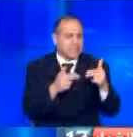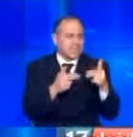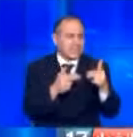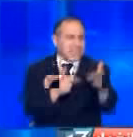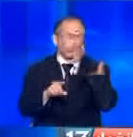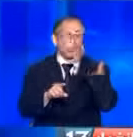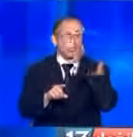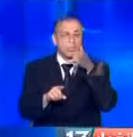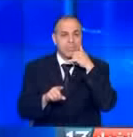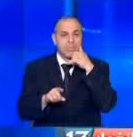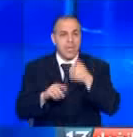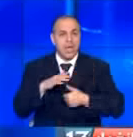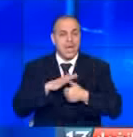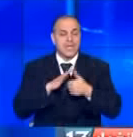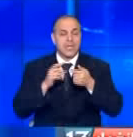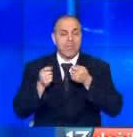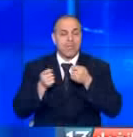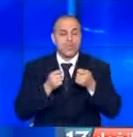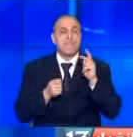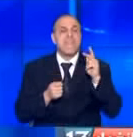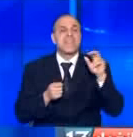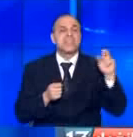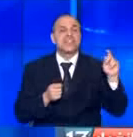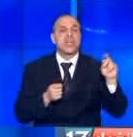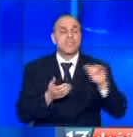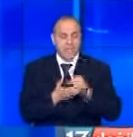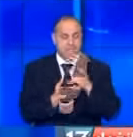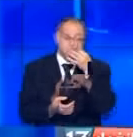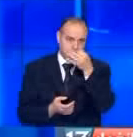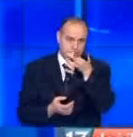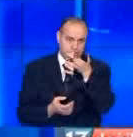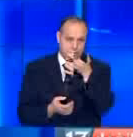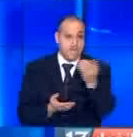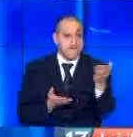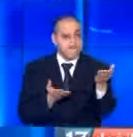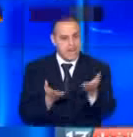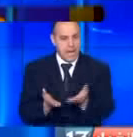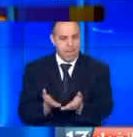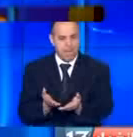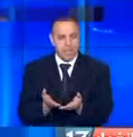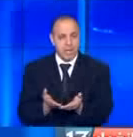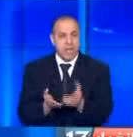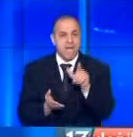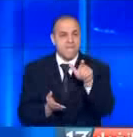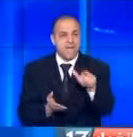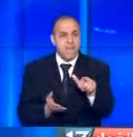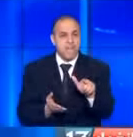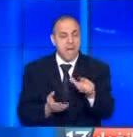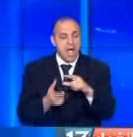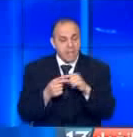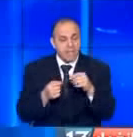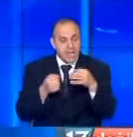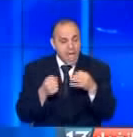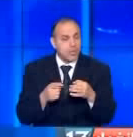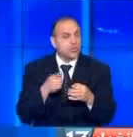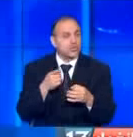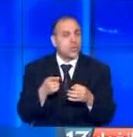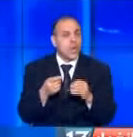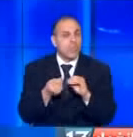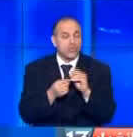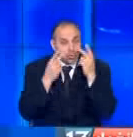إيقاف رحلات طيران الناقلة؟ كلهم على استضافة، حبيت نأكد الكلمة اللي عندها